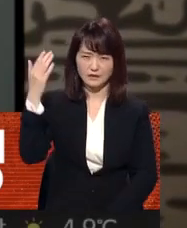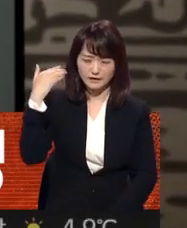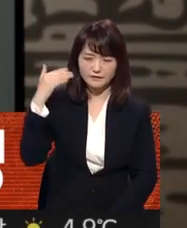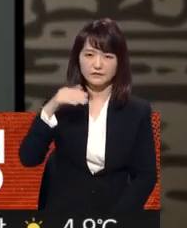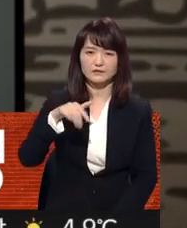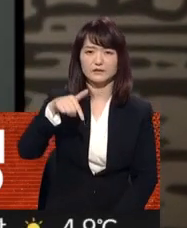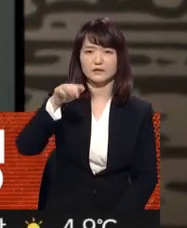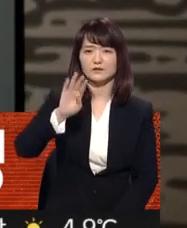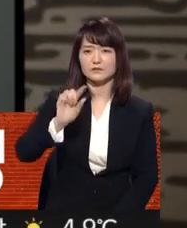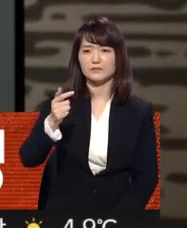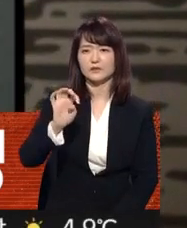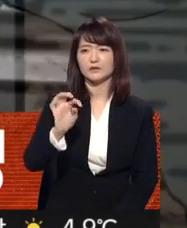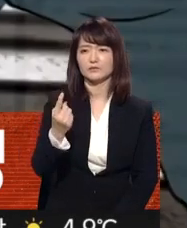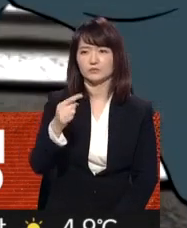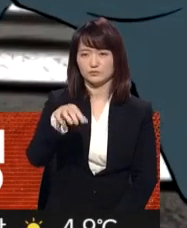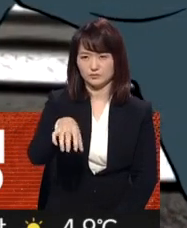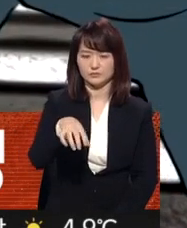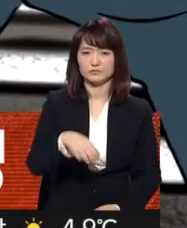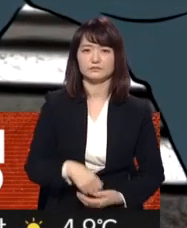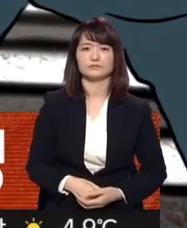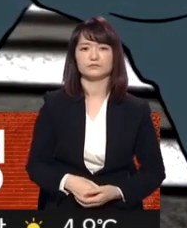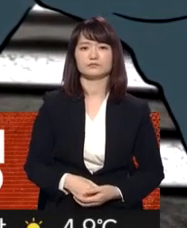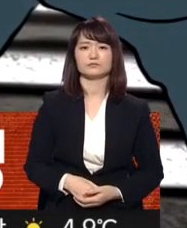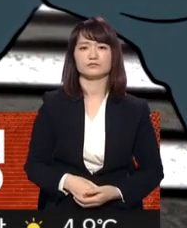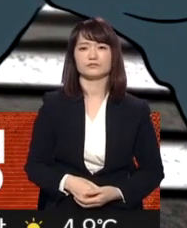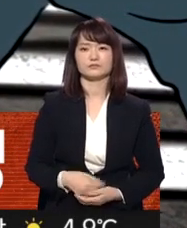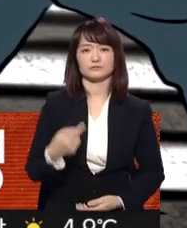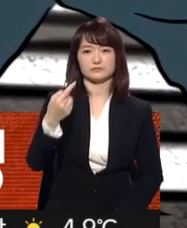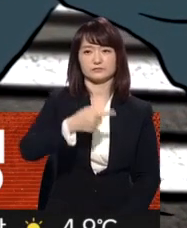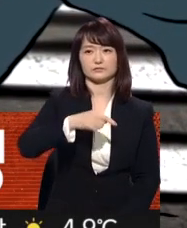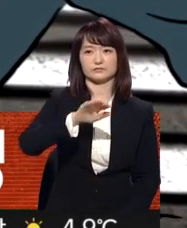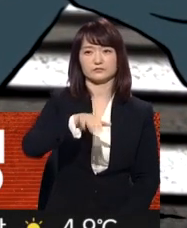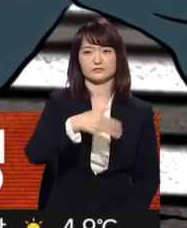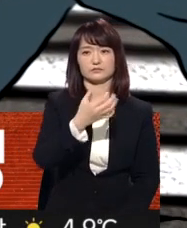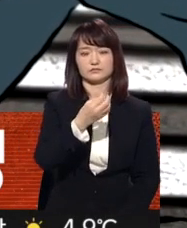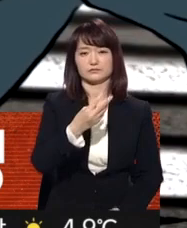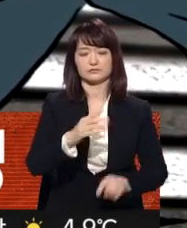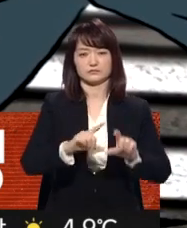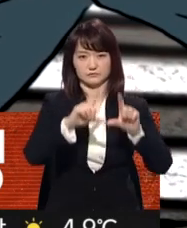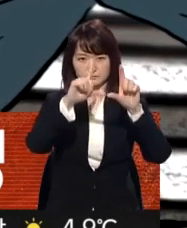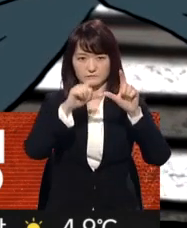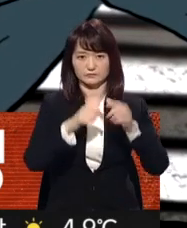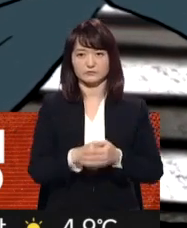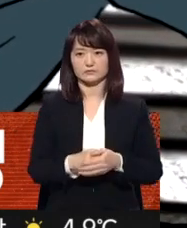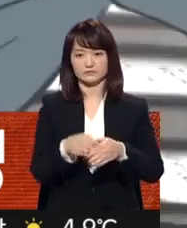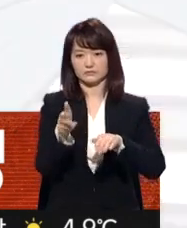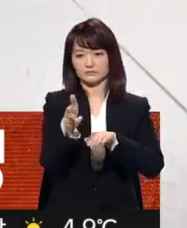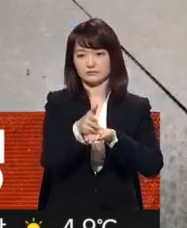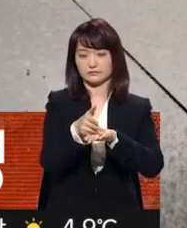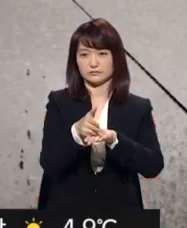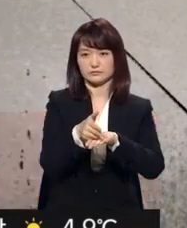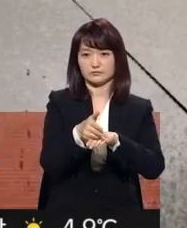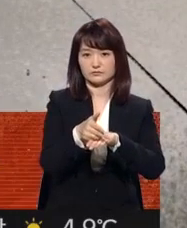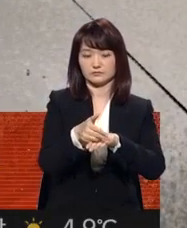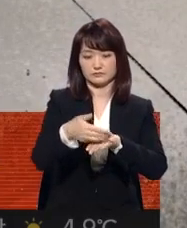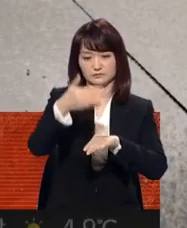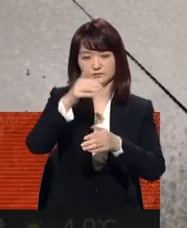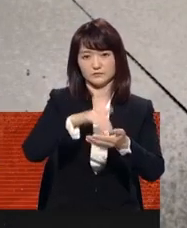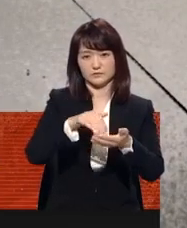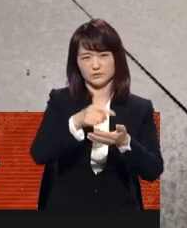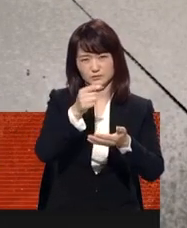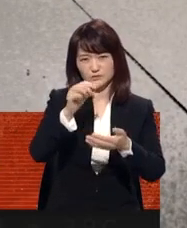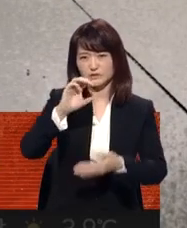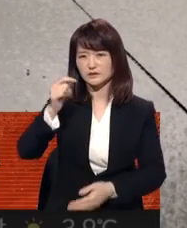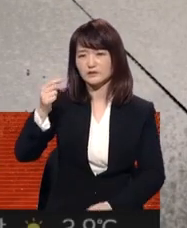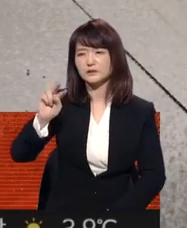9반포인데 6시고 이러는데 문제는 93년도입니다 1993년도 블랙박스도 적었고요 cctv도 거의